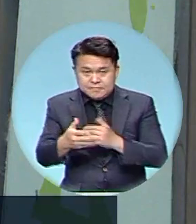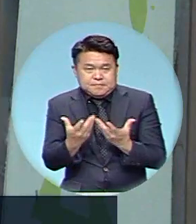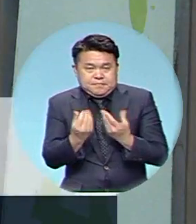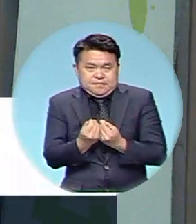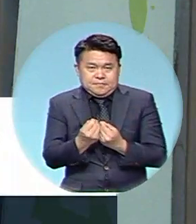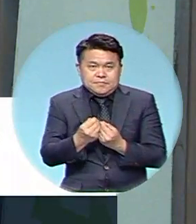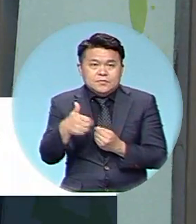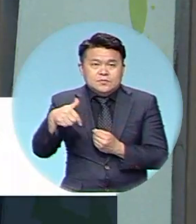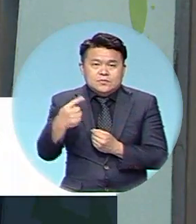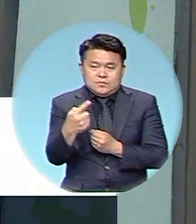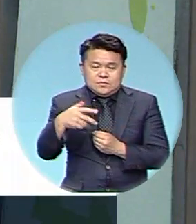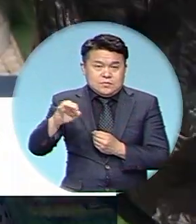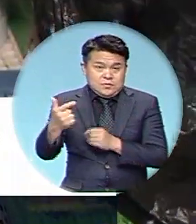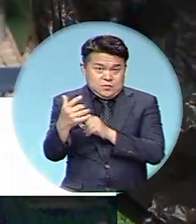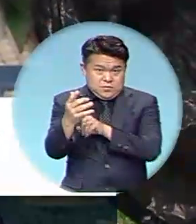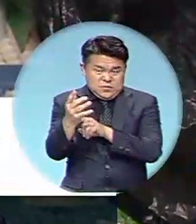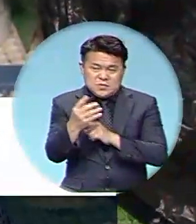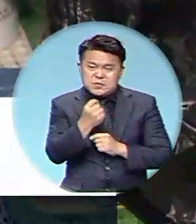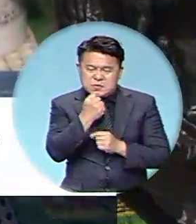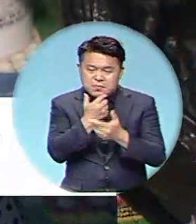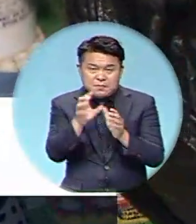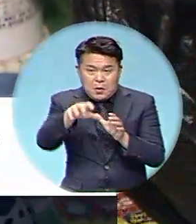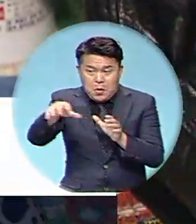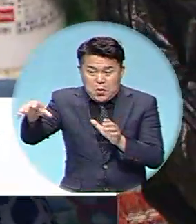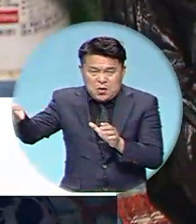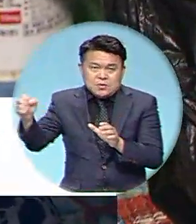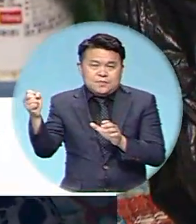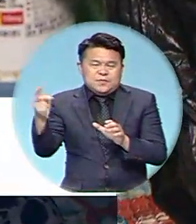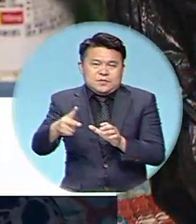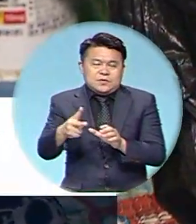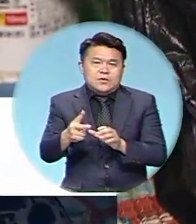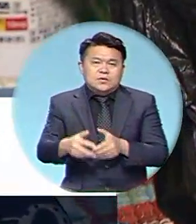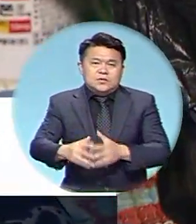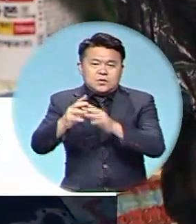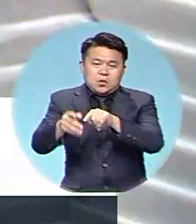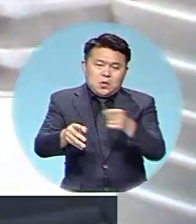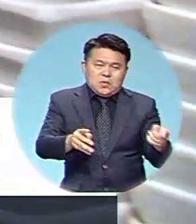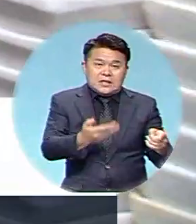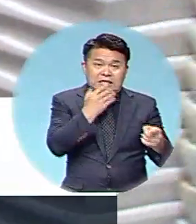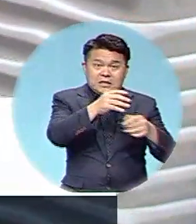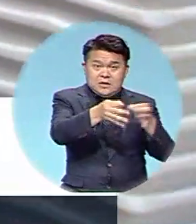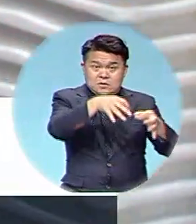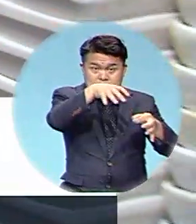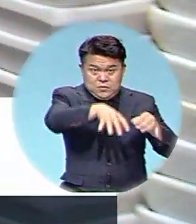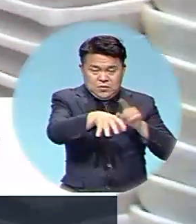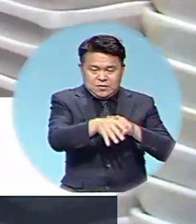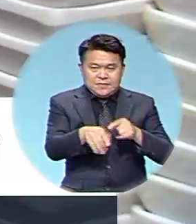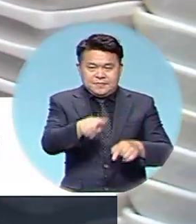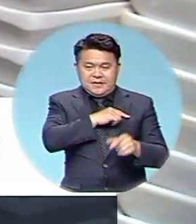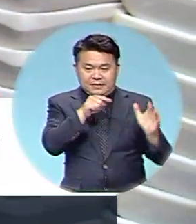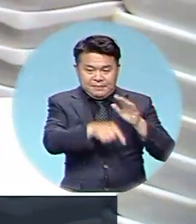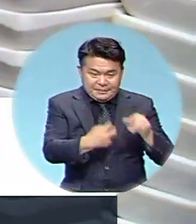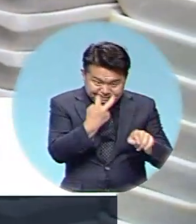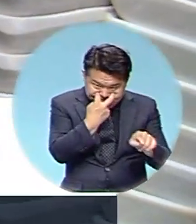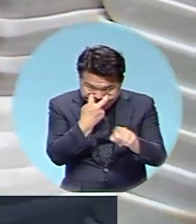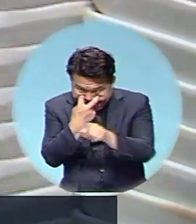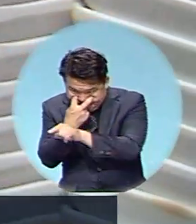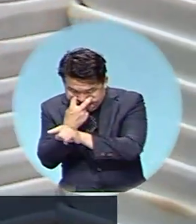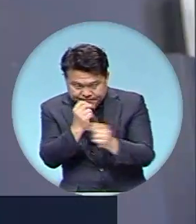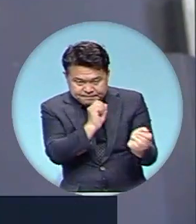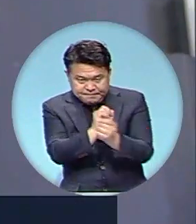고시원, 쪽방촌, 한바식당 등 제도 밖 시설에 대해 선제적으로 선별 검사를 해 집단 감염을 조기에